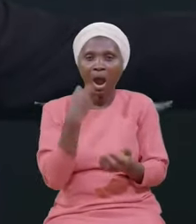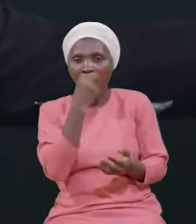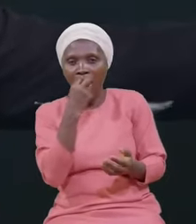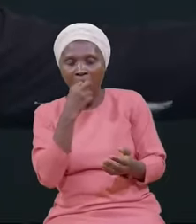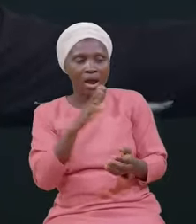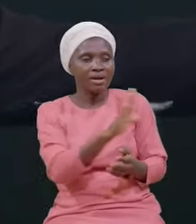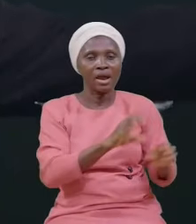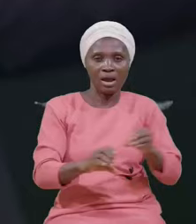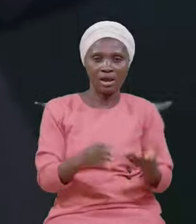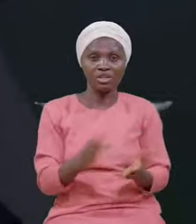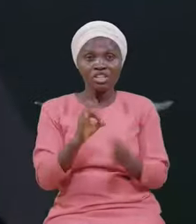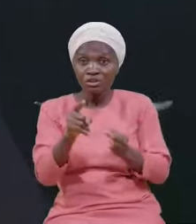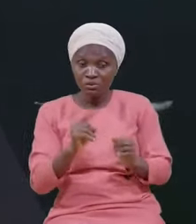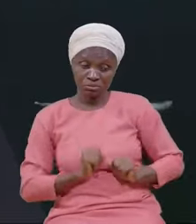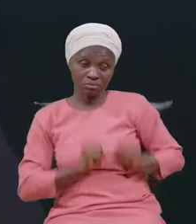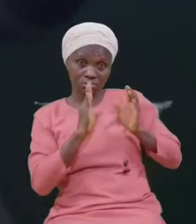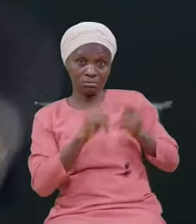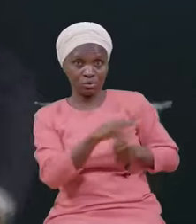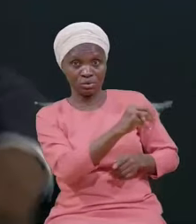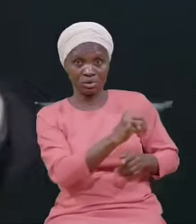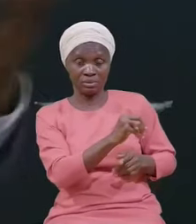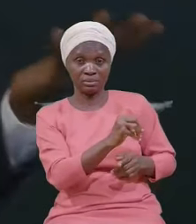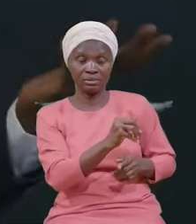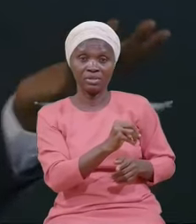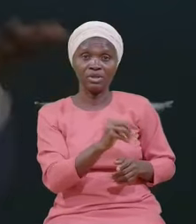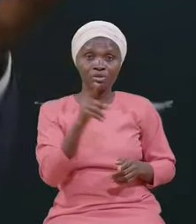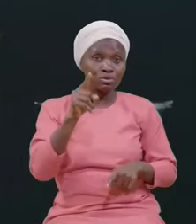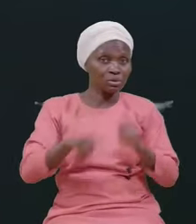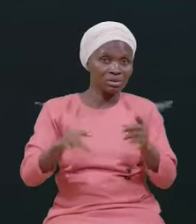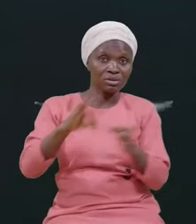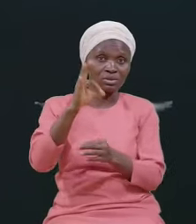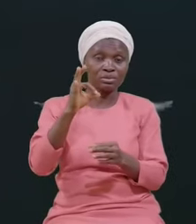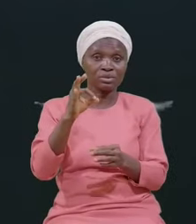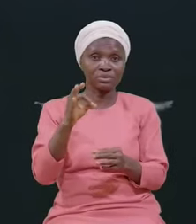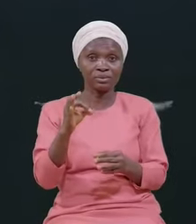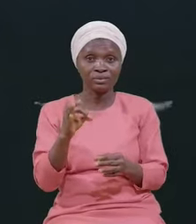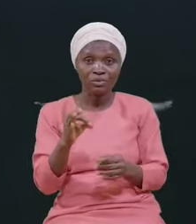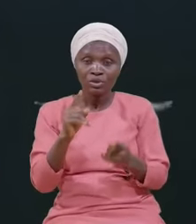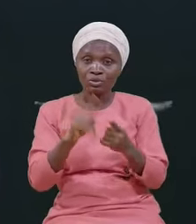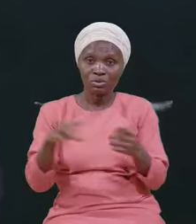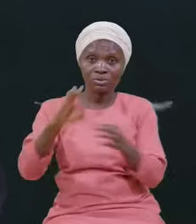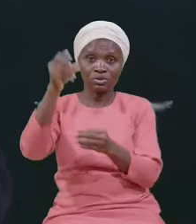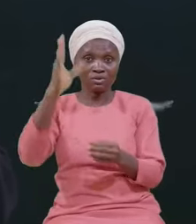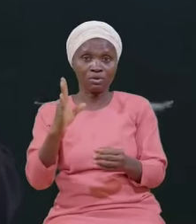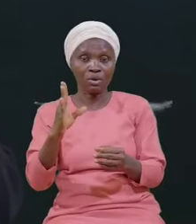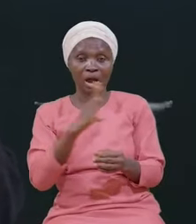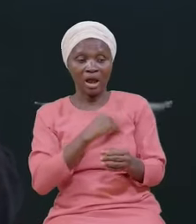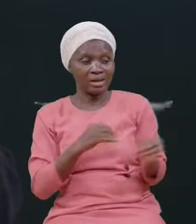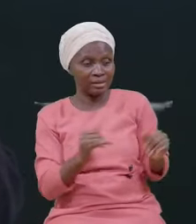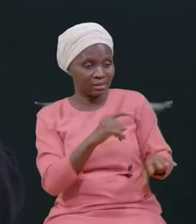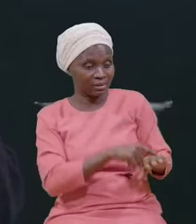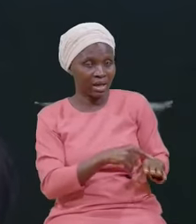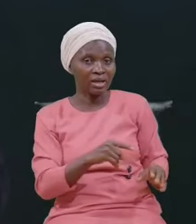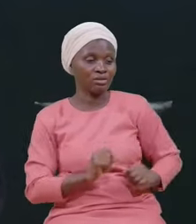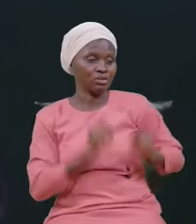ne peux pas te soumettre à l'esprit de Dieu et à l'esprit de servitude au même moment. Tu dois faire un choix. Et si